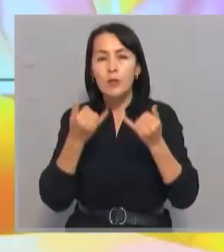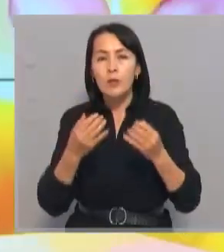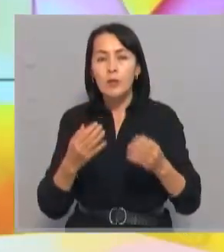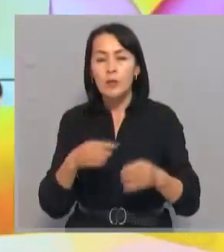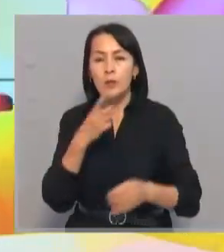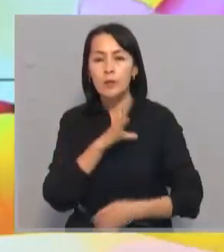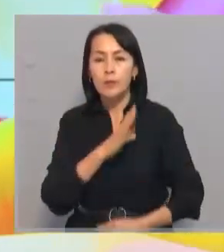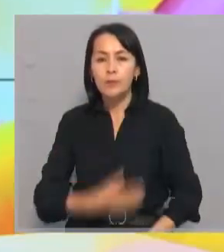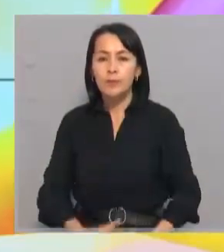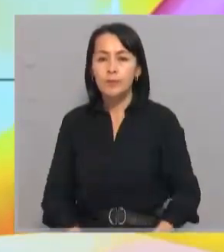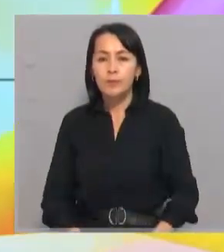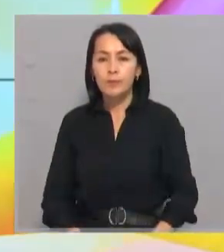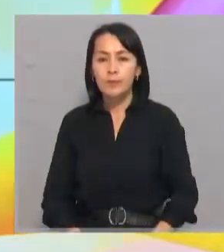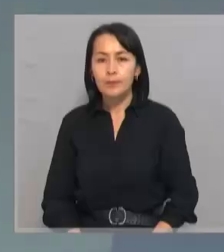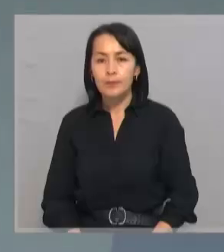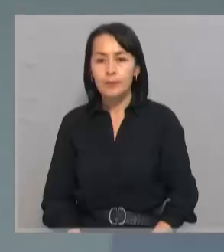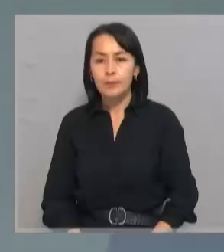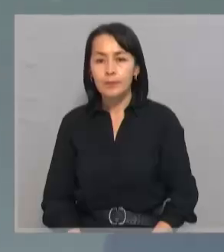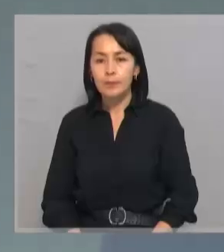лебізін білдірді.